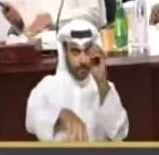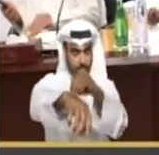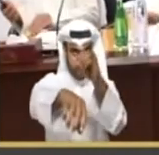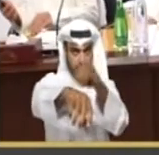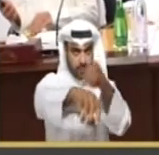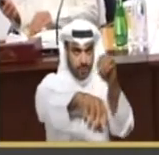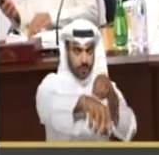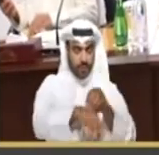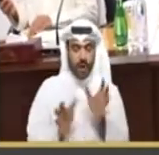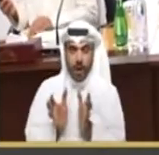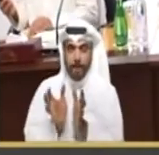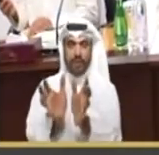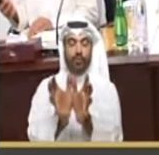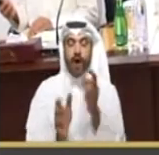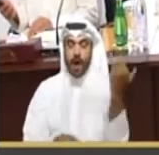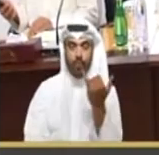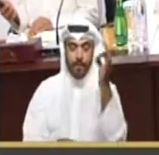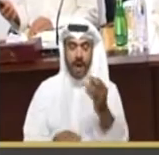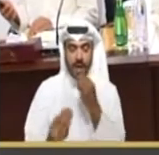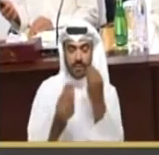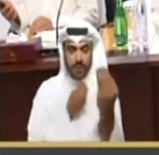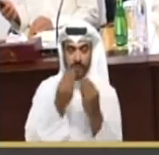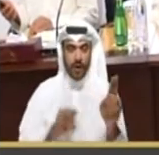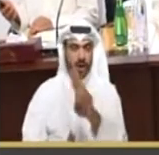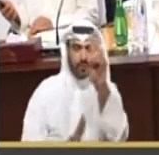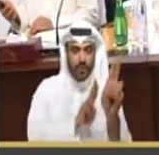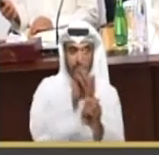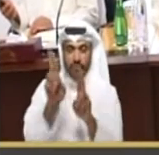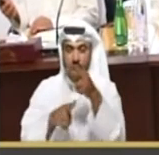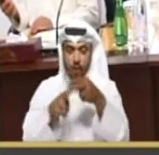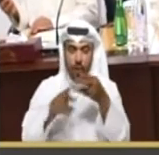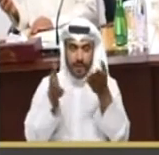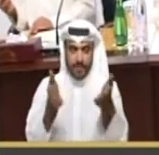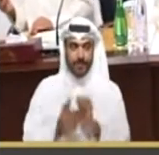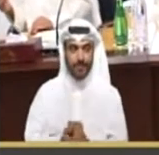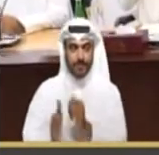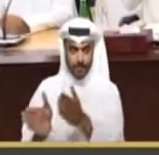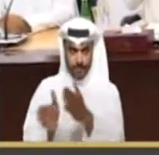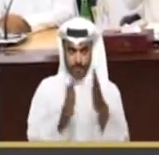طلب من مجموعة منهم لمناقشة قضايا محلية وإقليمية.